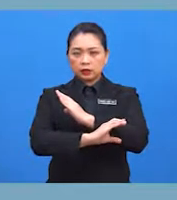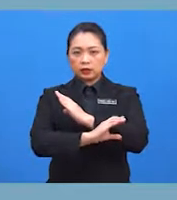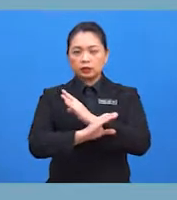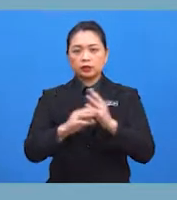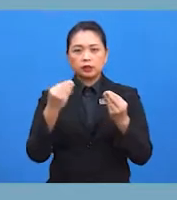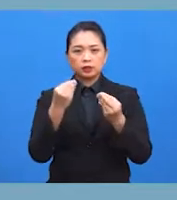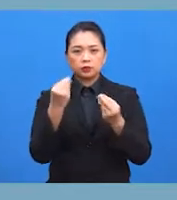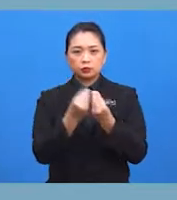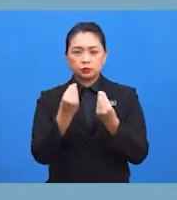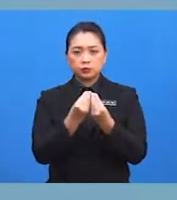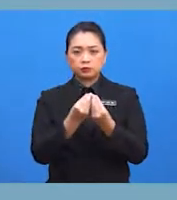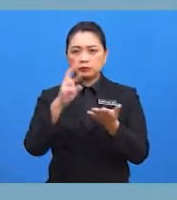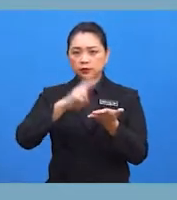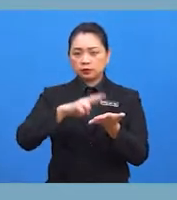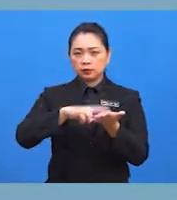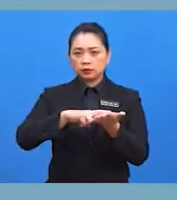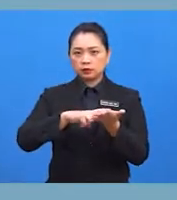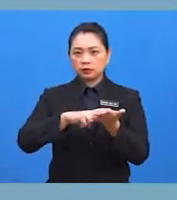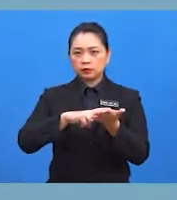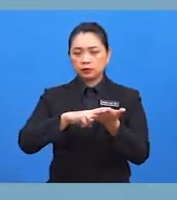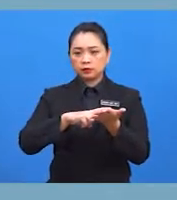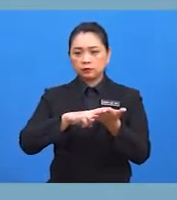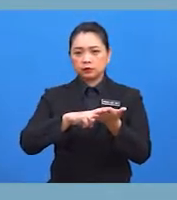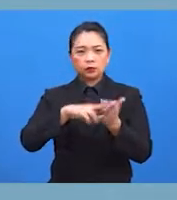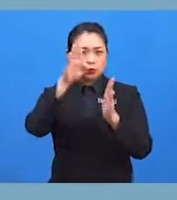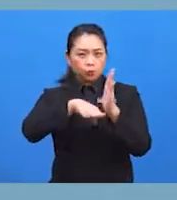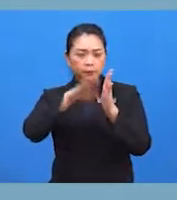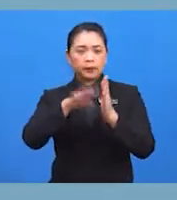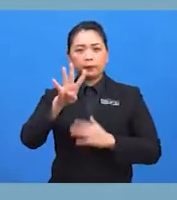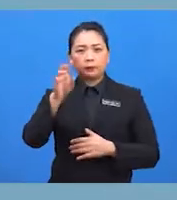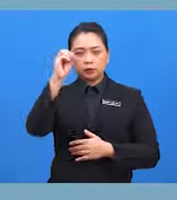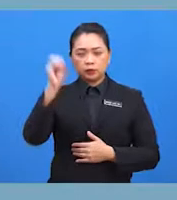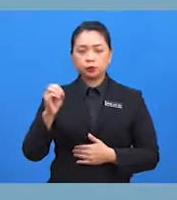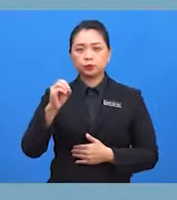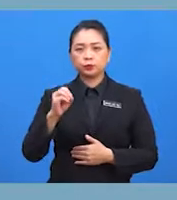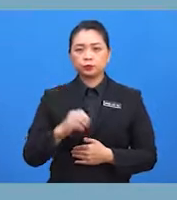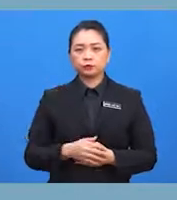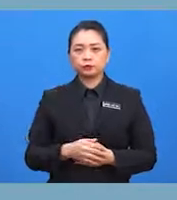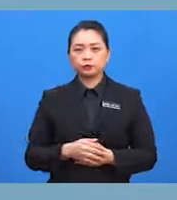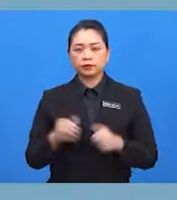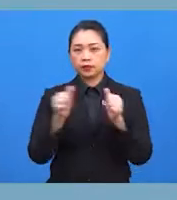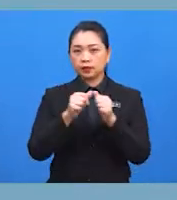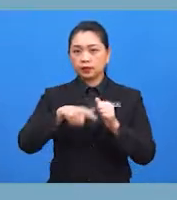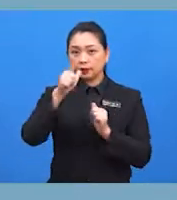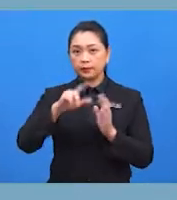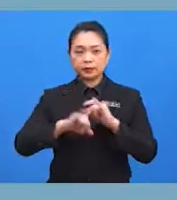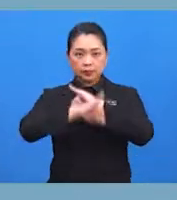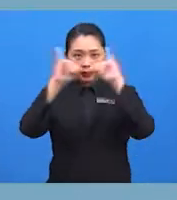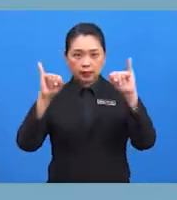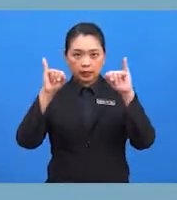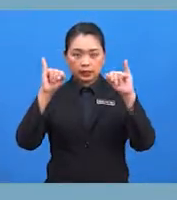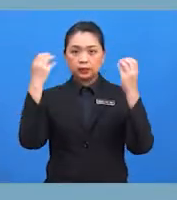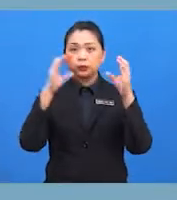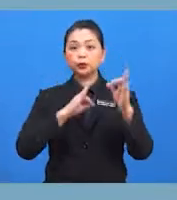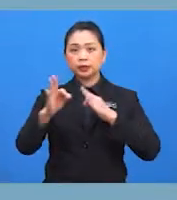kadar pengangguran itu kurang daripada 4%. Jadi untuk lebih jelas, saya terangkan cara menghitung